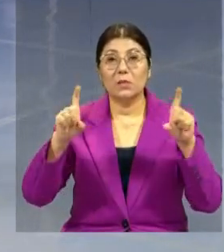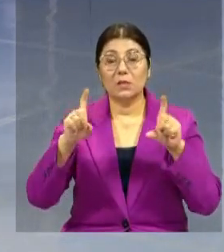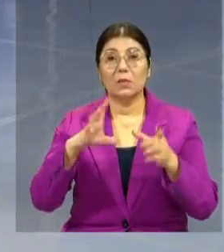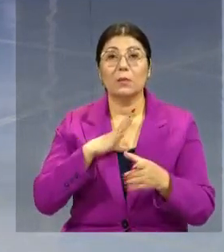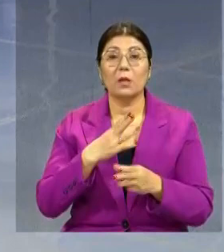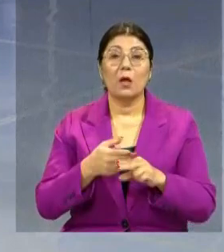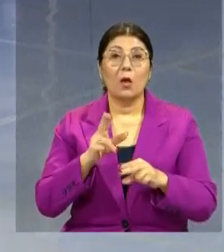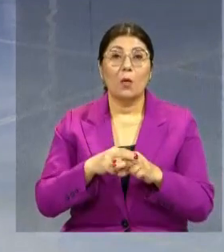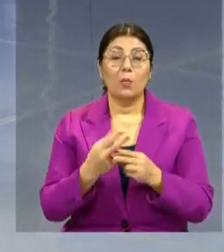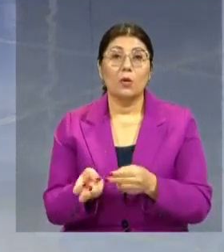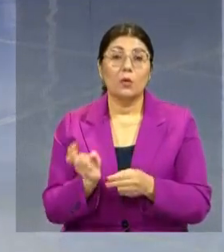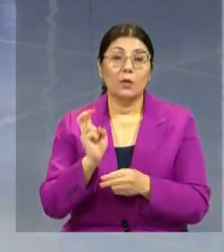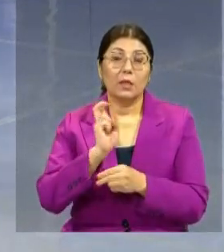келген,